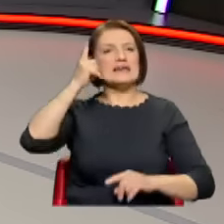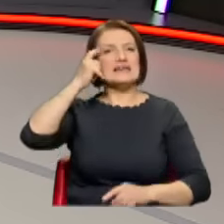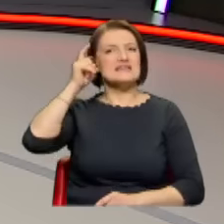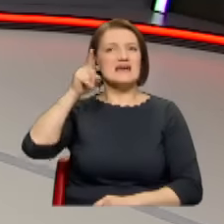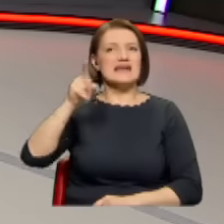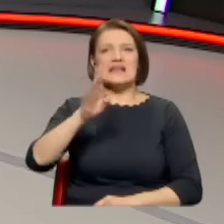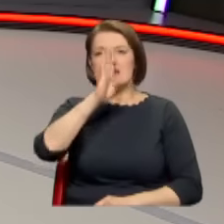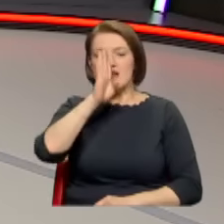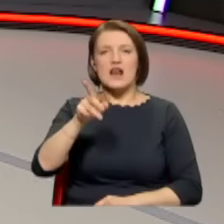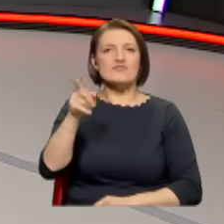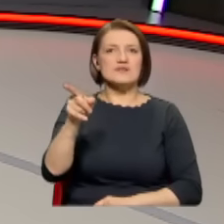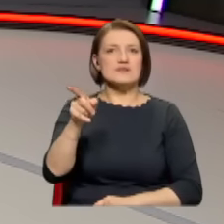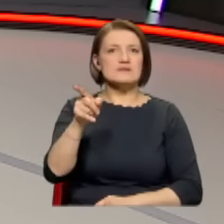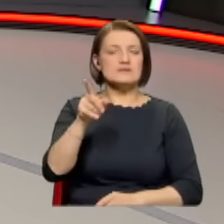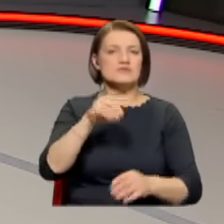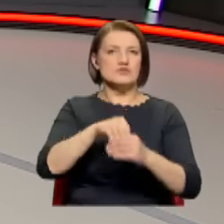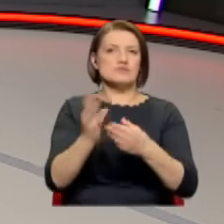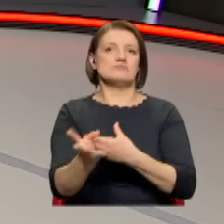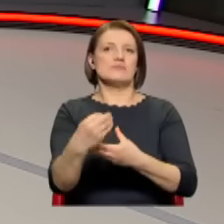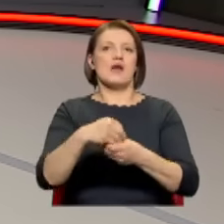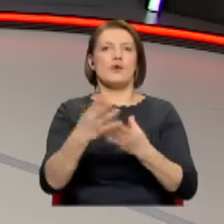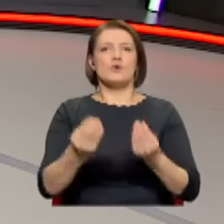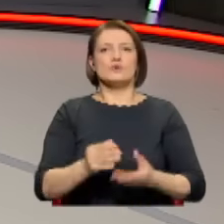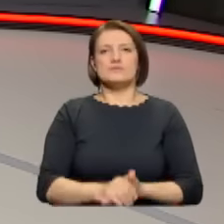İsrail'in tarafında müdahil oldu.